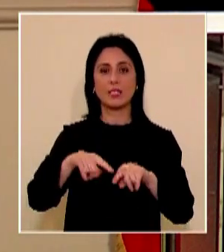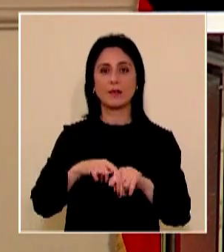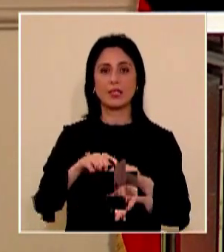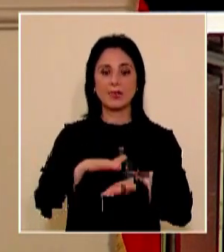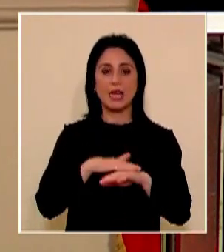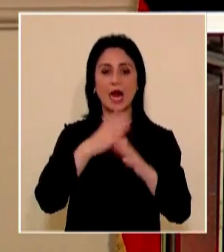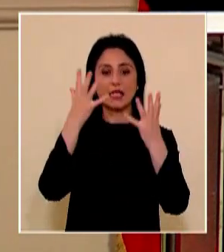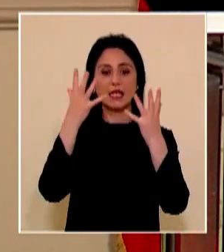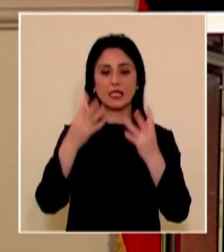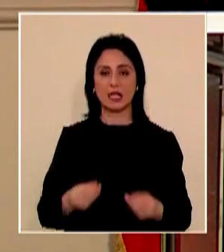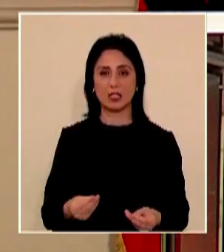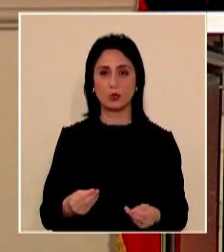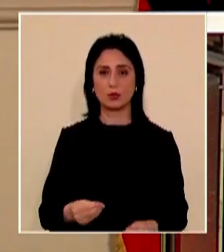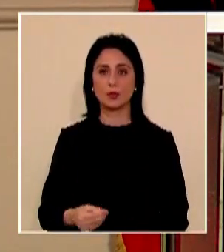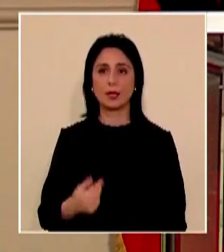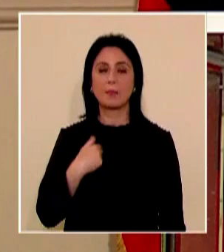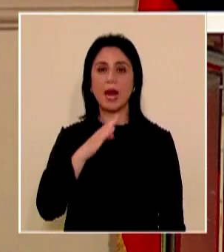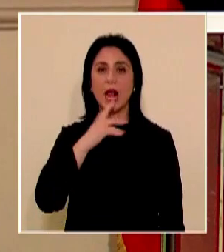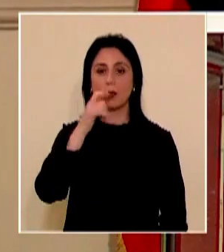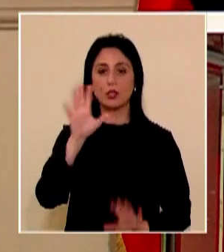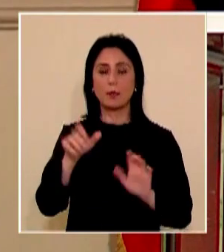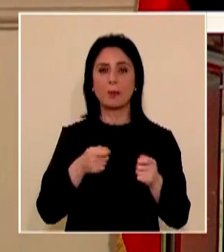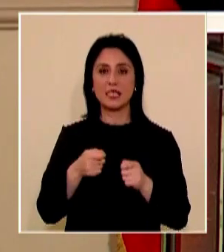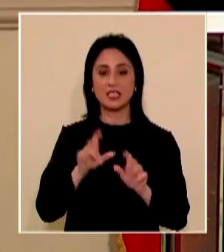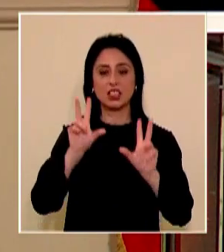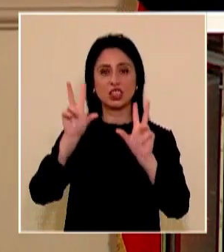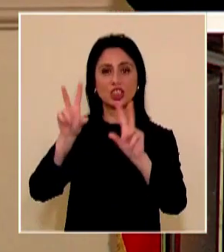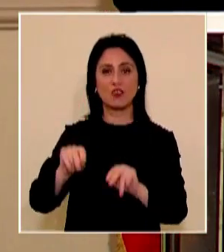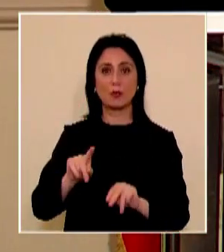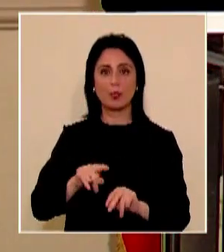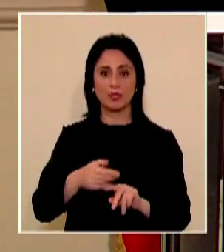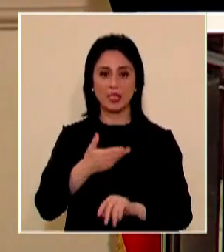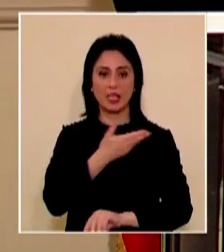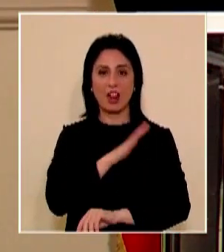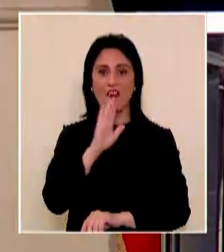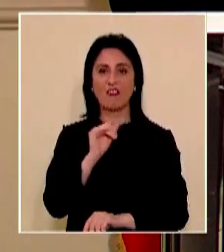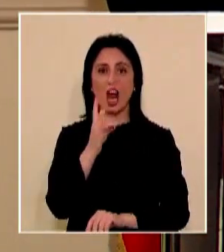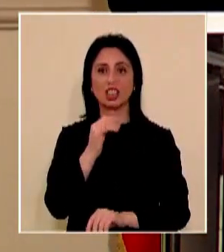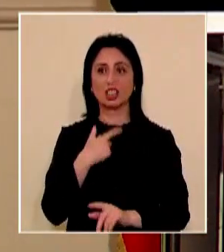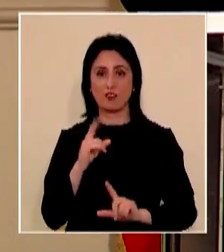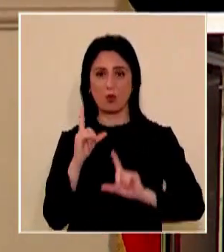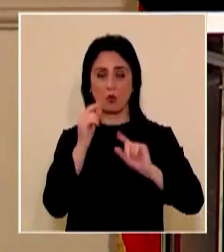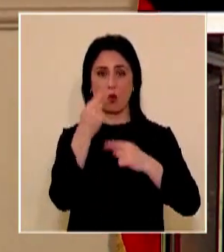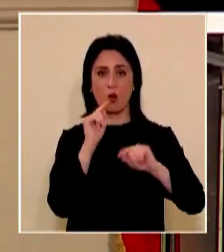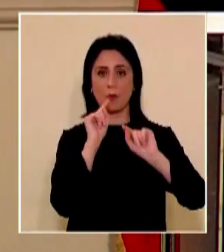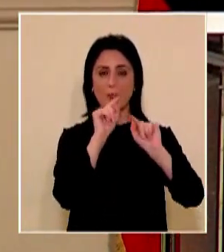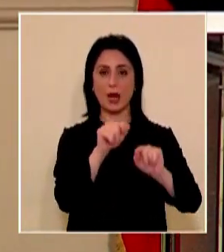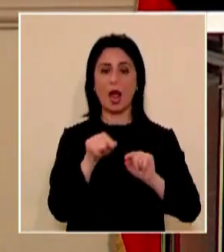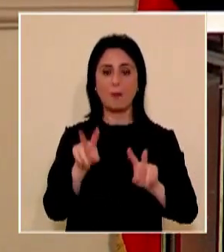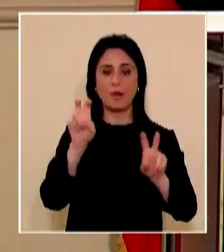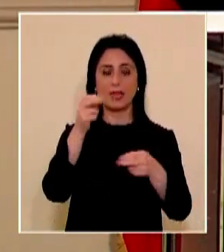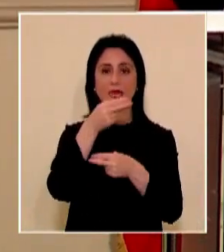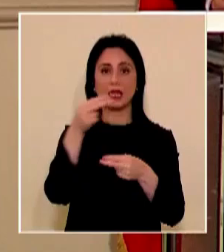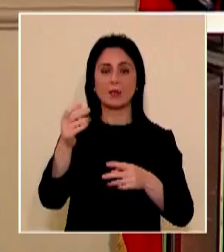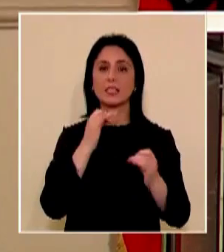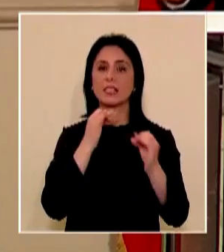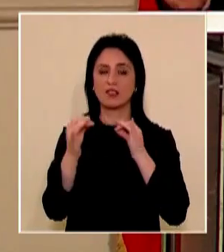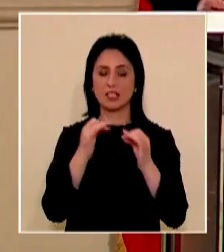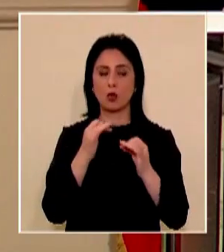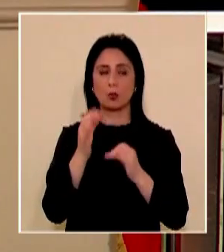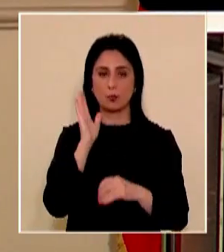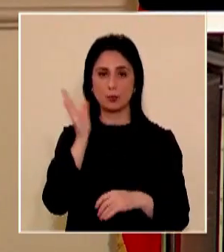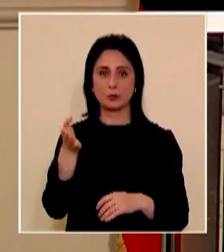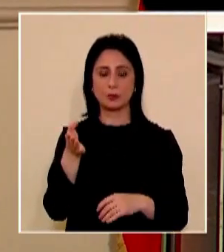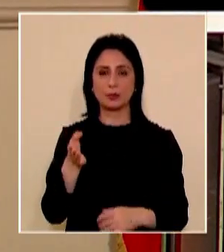stanie. Obiecałem pani prezydent, że zaraz po powrocie do Warszawy będę na ten temat rozmawiał zarówno z panem ministrem Michałem Dworczykiem